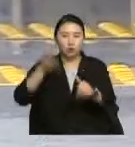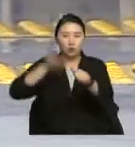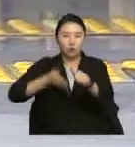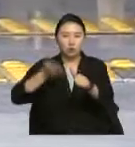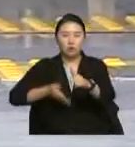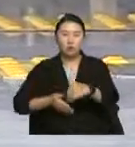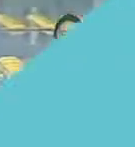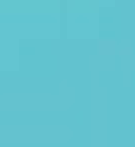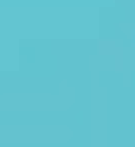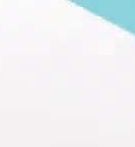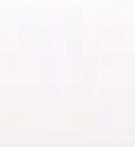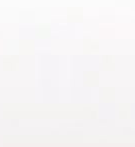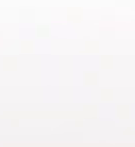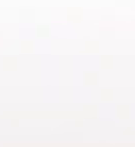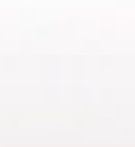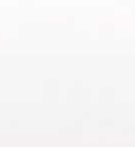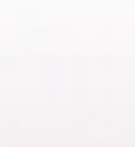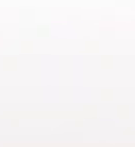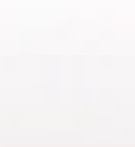권고했습니다 2